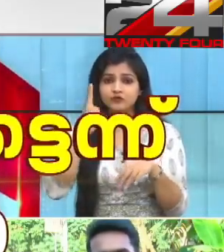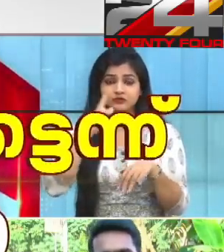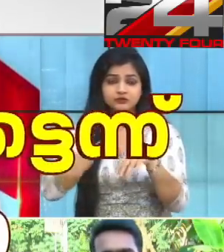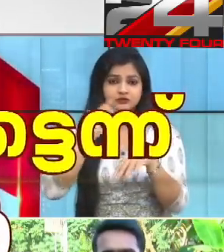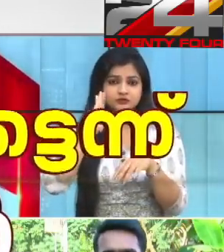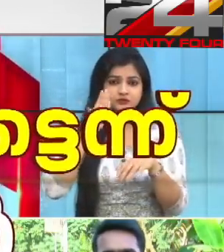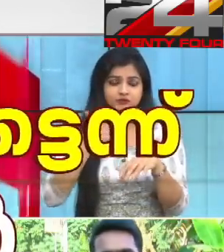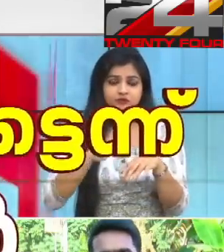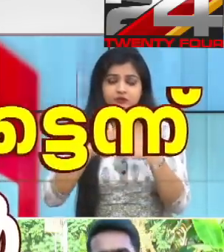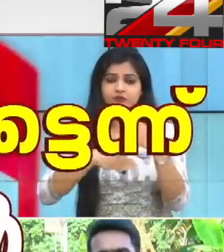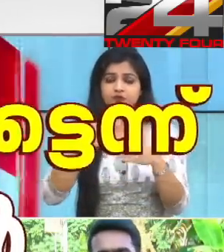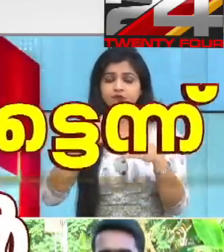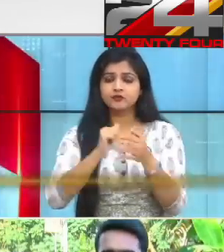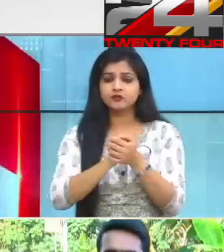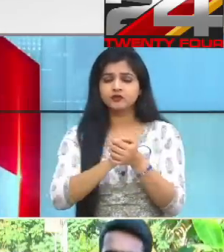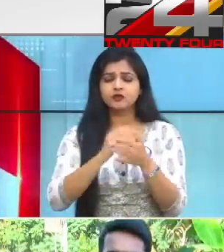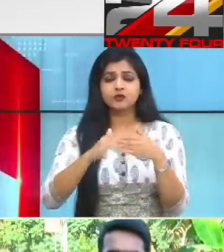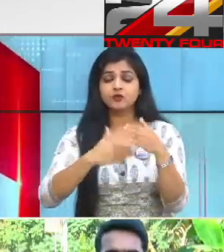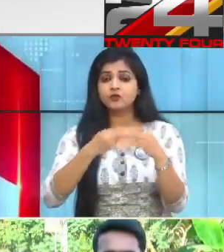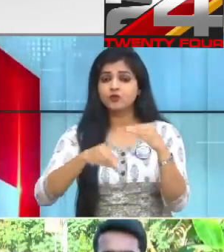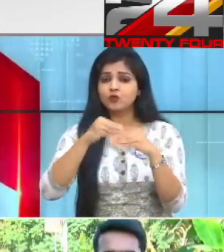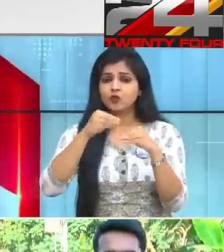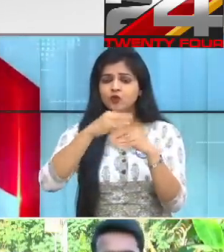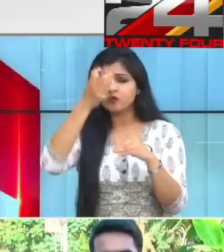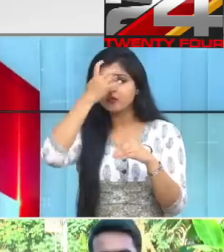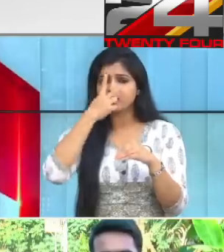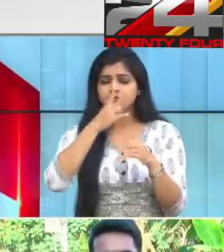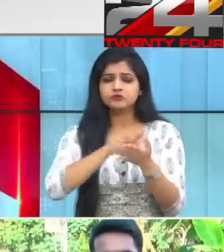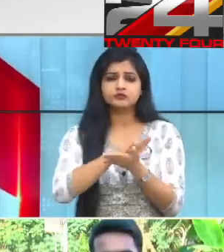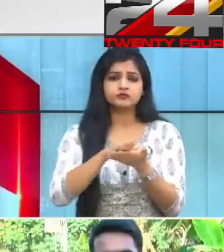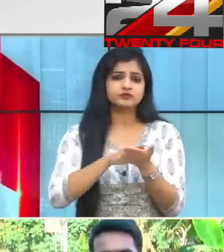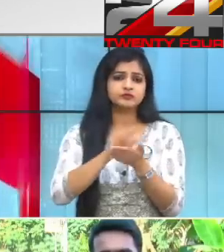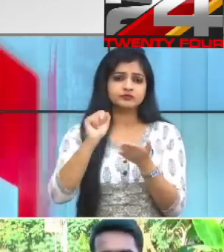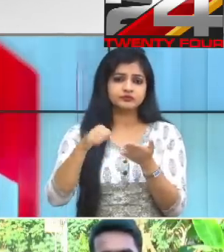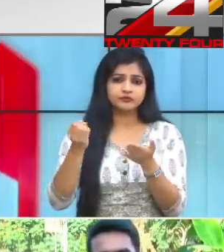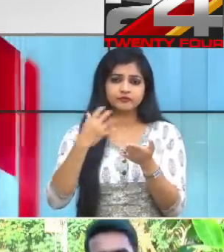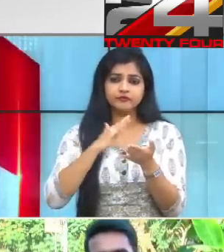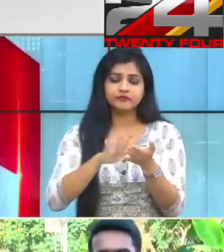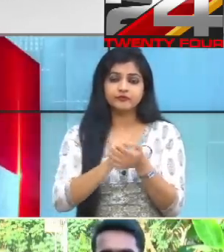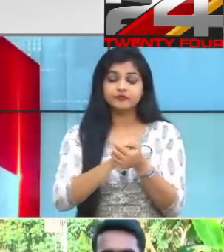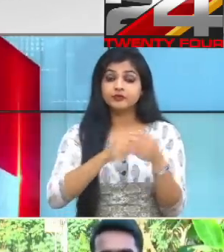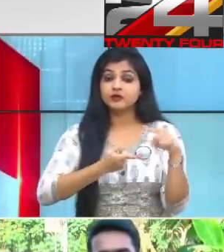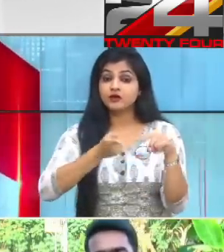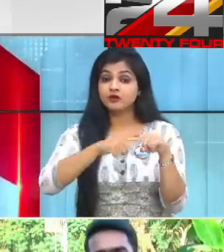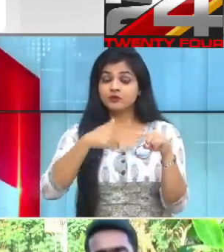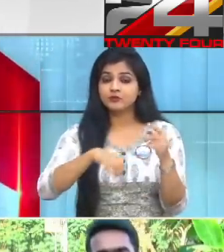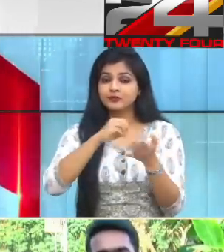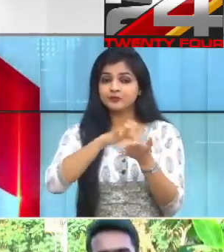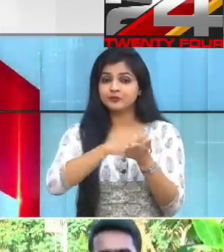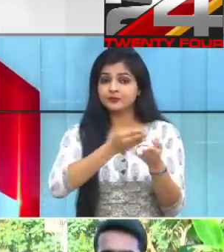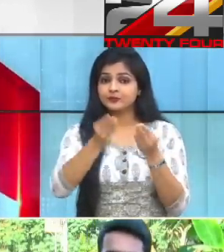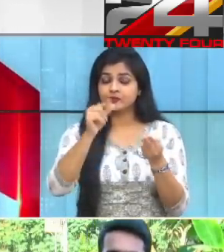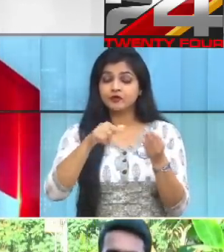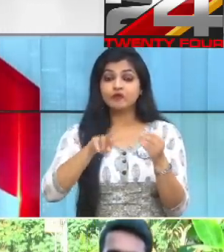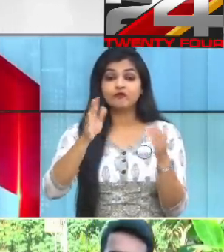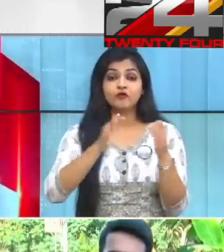ശബ്ദമുണ്ടായതിന് ശേഷം പിന്നീട് യാതൊരുവിധ പ്രശ്നങ്ങളും പ്രദേശത്ത് നിലവിൽ അനുഭവപ്പെട്ടിട്ടില്ല. എന്തായാലും ഈ സംഭവം ഈ നാട്ടുകാർ ഈ വില്ലേജ് ഓഫീസറെയും